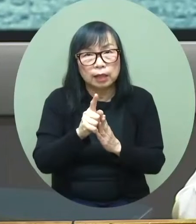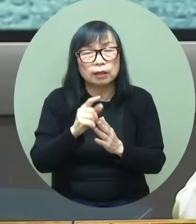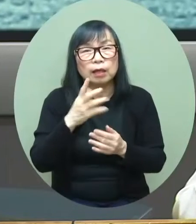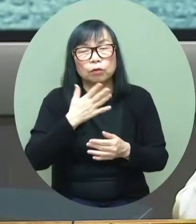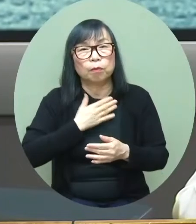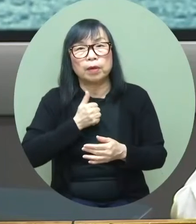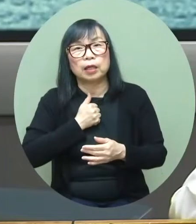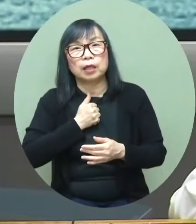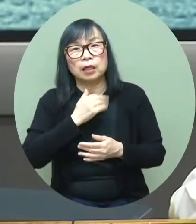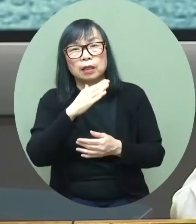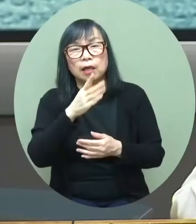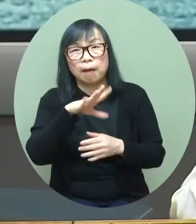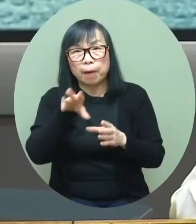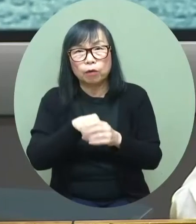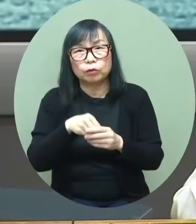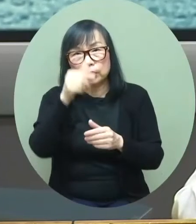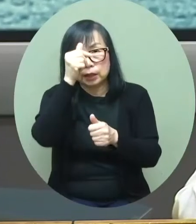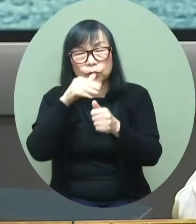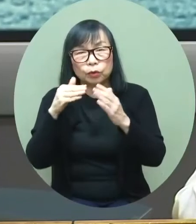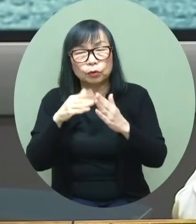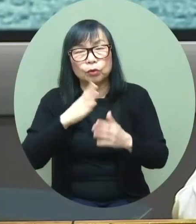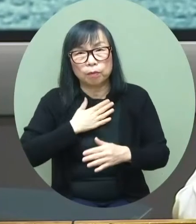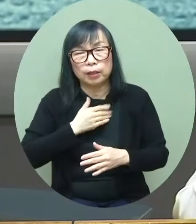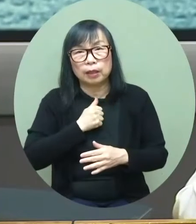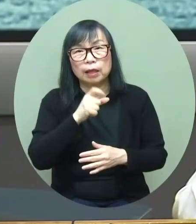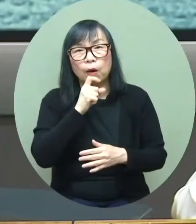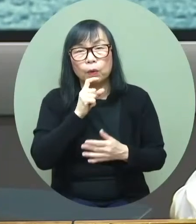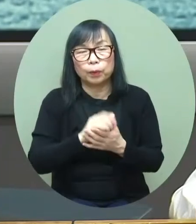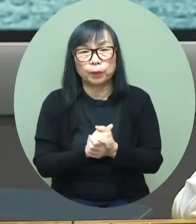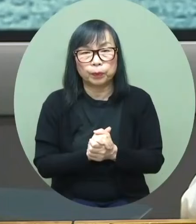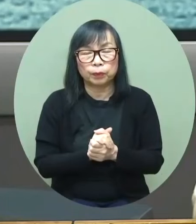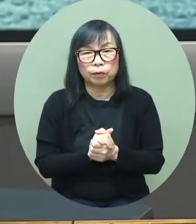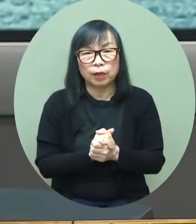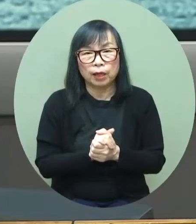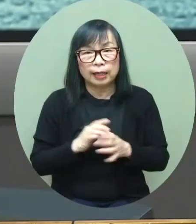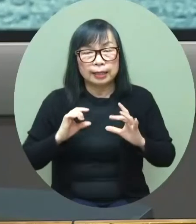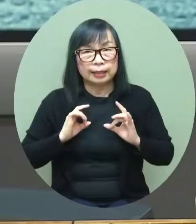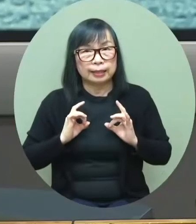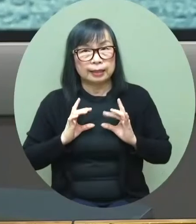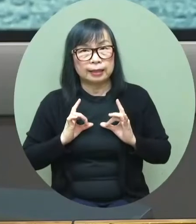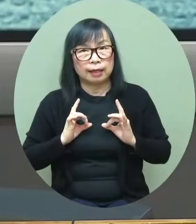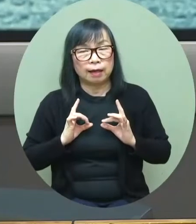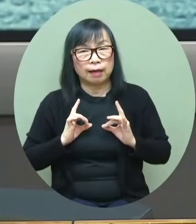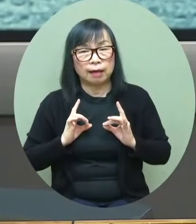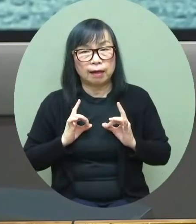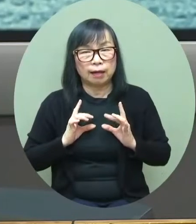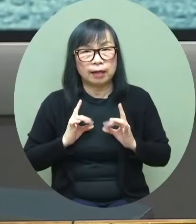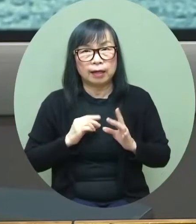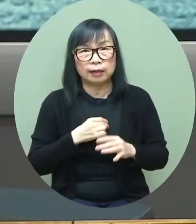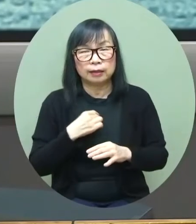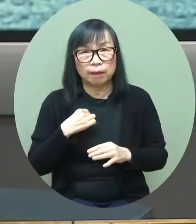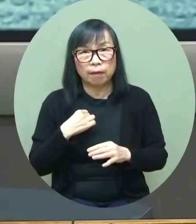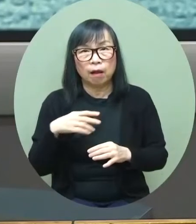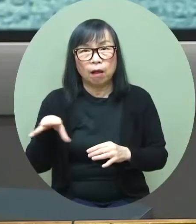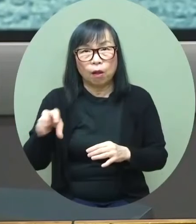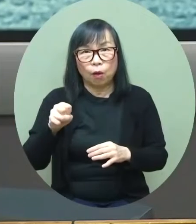準備啦，咁都會包括醫管局一啲準備嘅。咁私家醫生佢係